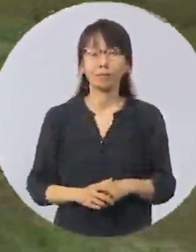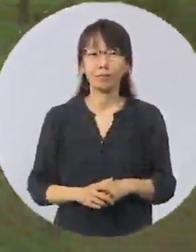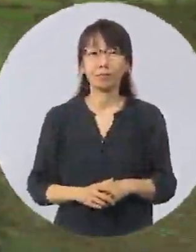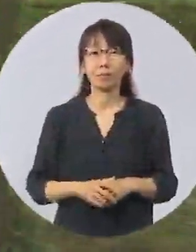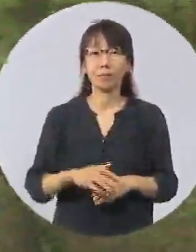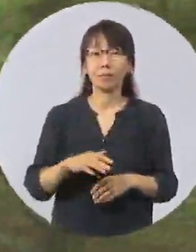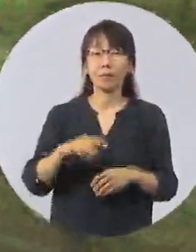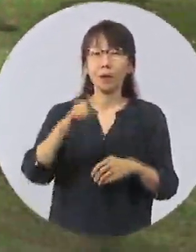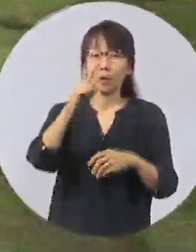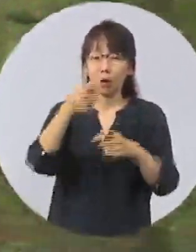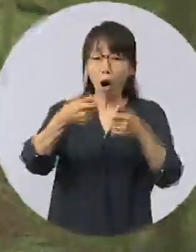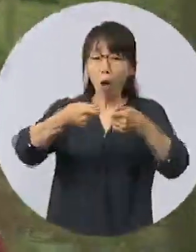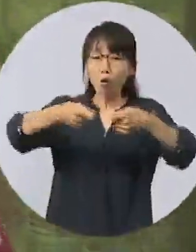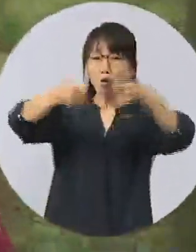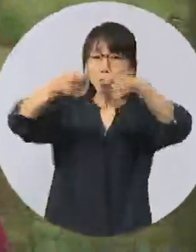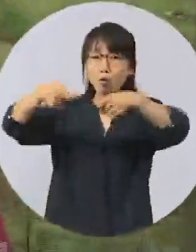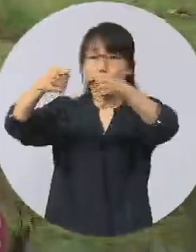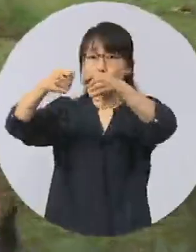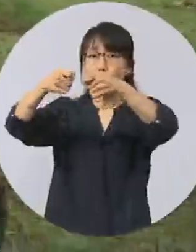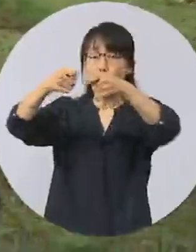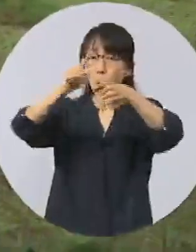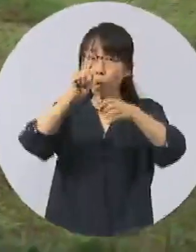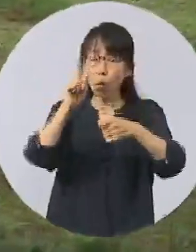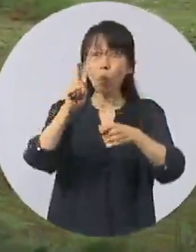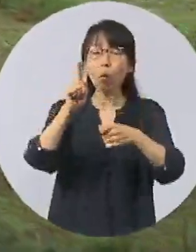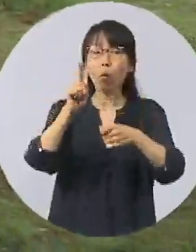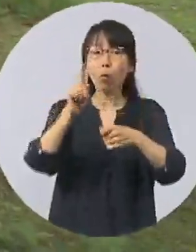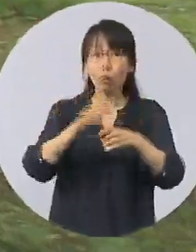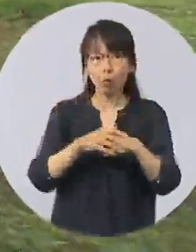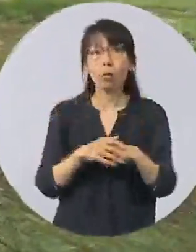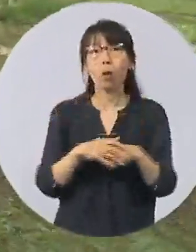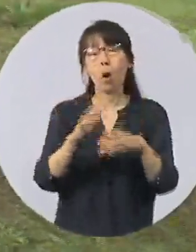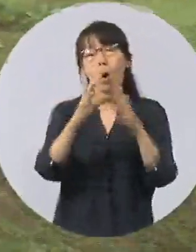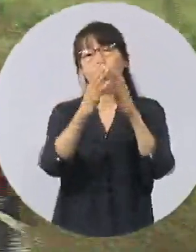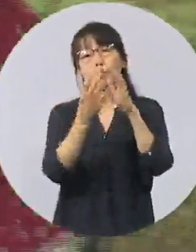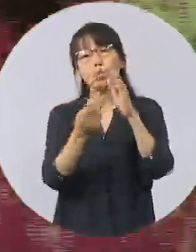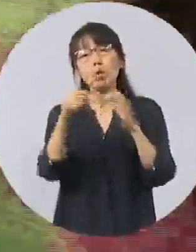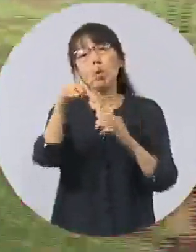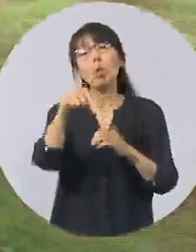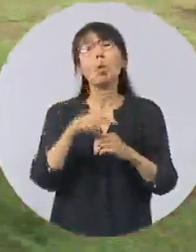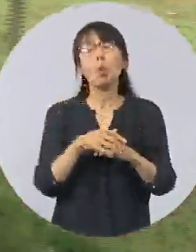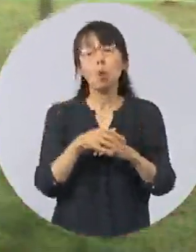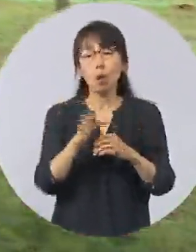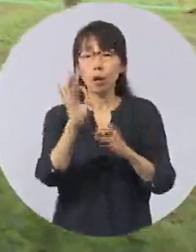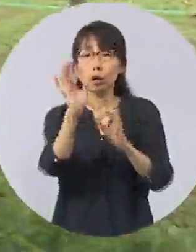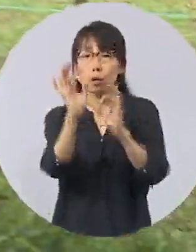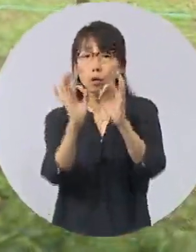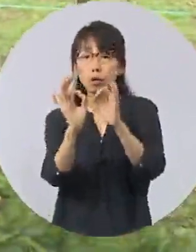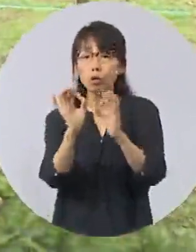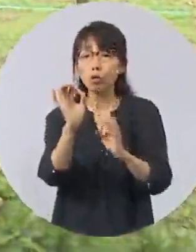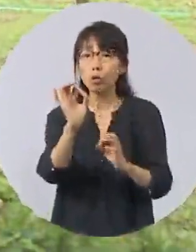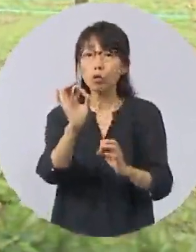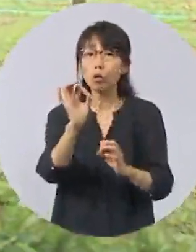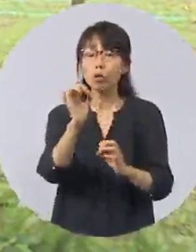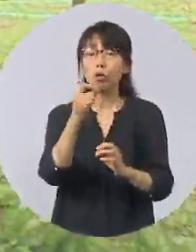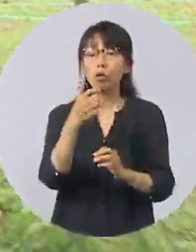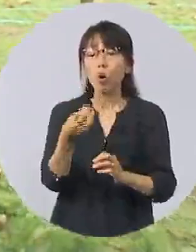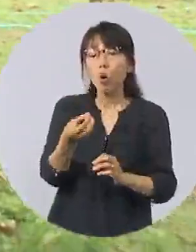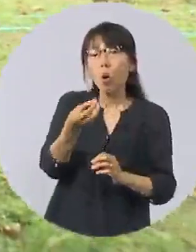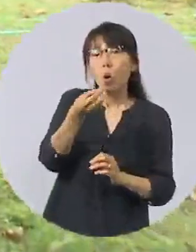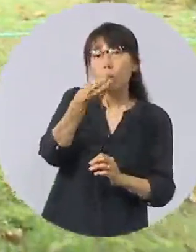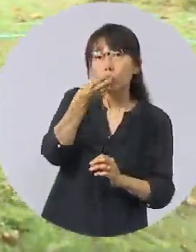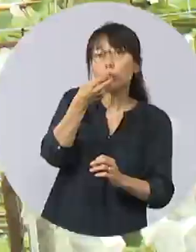全部こう袋がかかっている状態なんですね。 そうですね、ぶどうの場合は、はい、果物の粒をそのまま口に入れるんじゃない